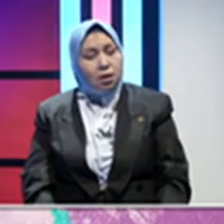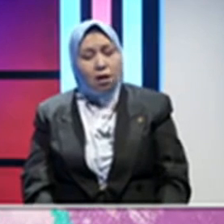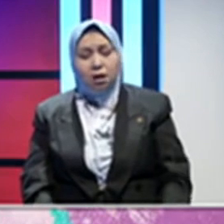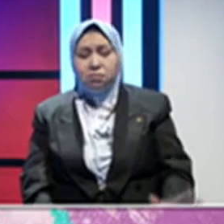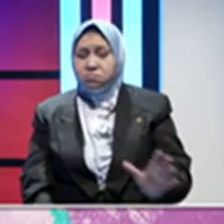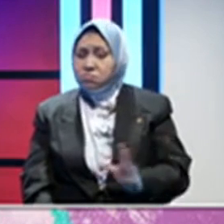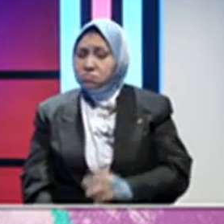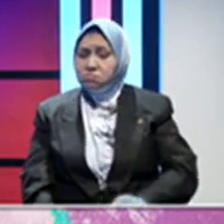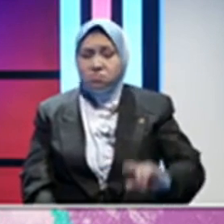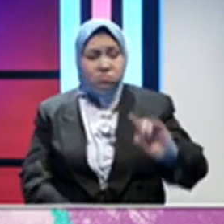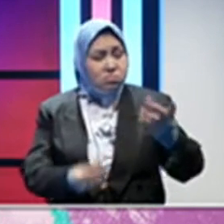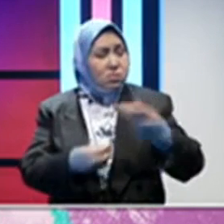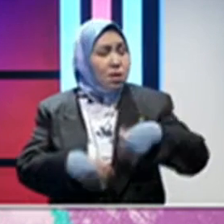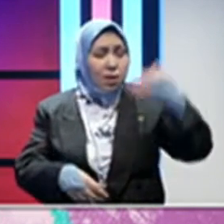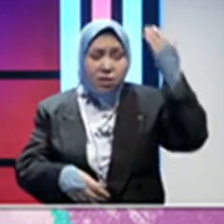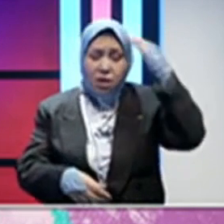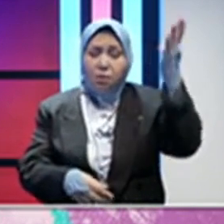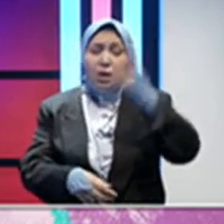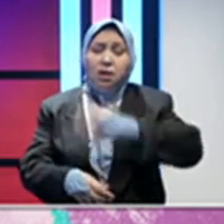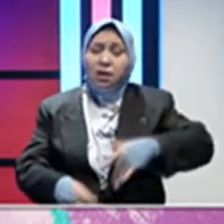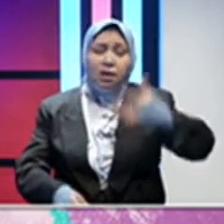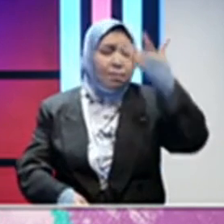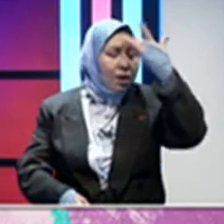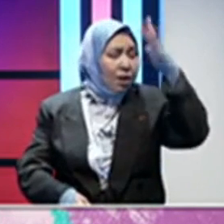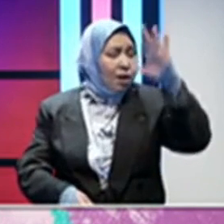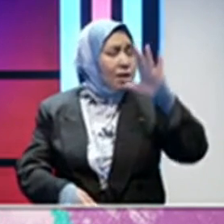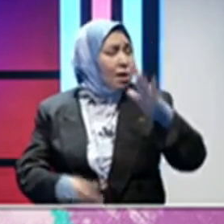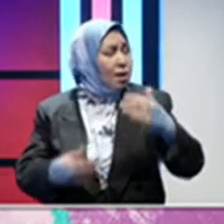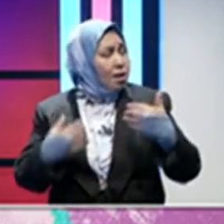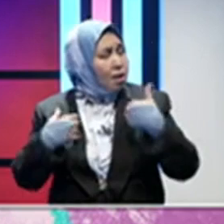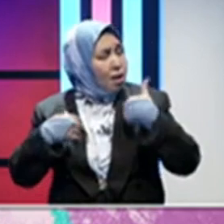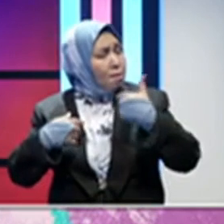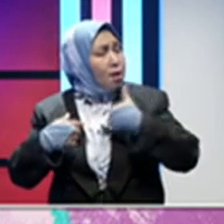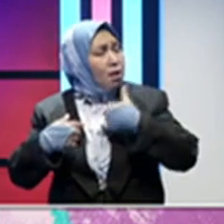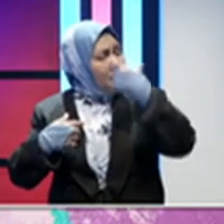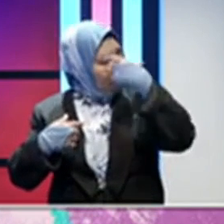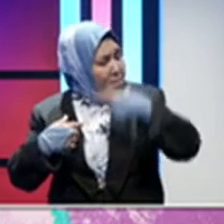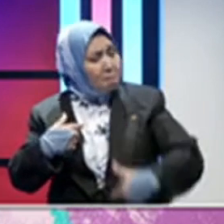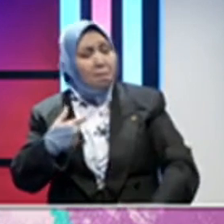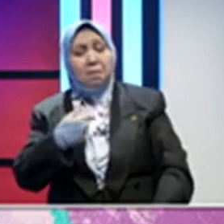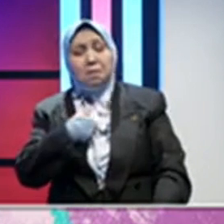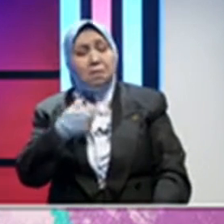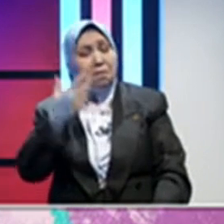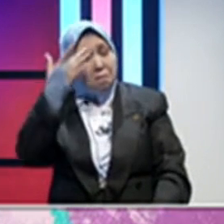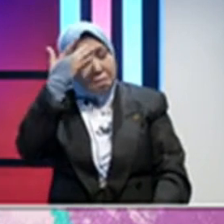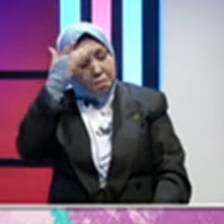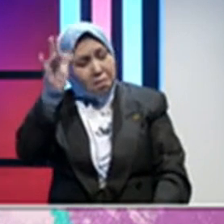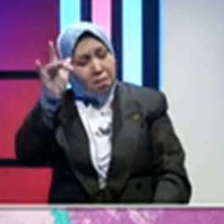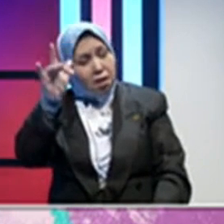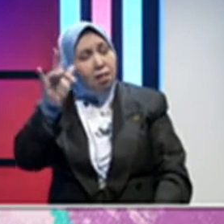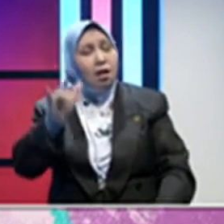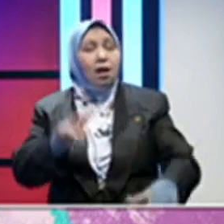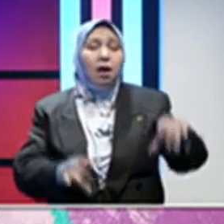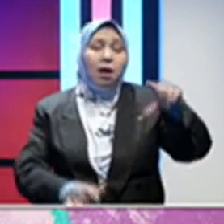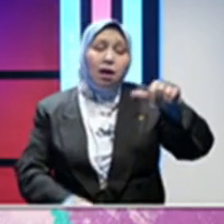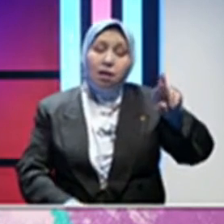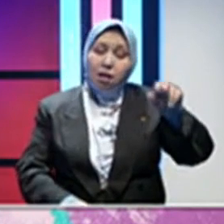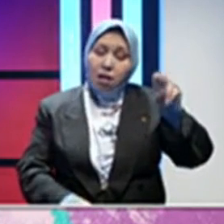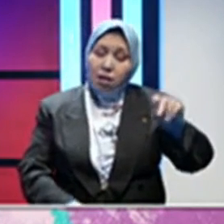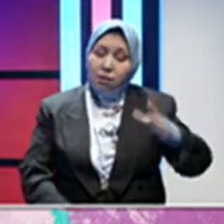أولم يعلم أن الله قد أهلك من